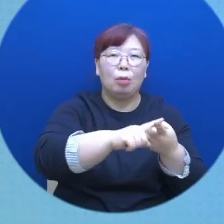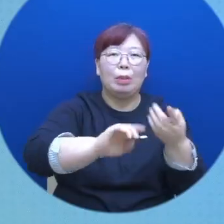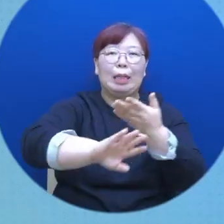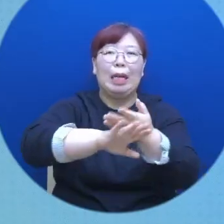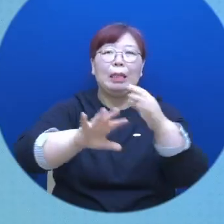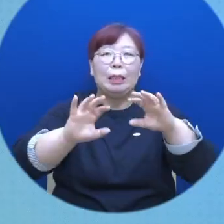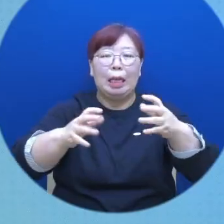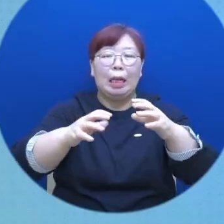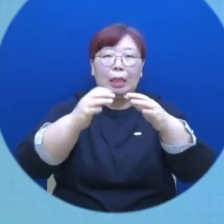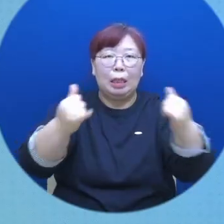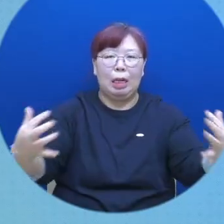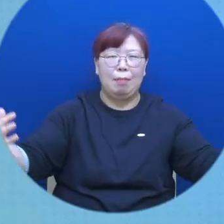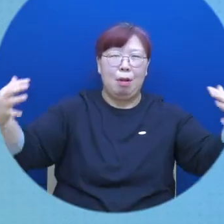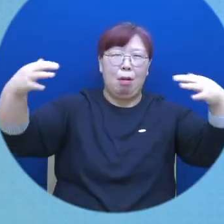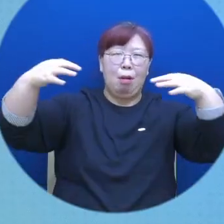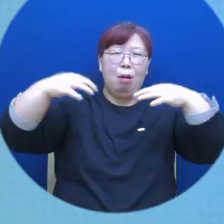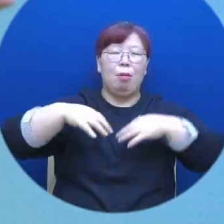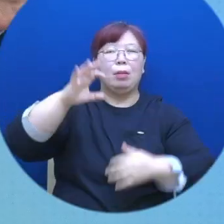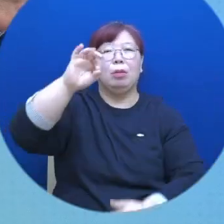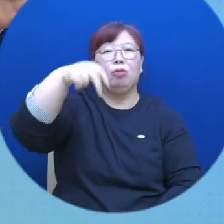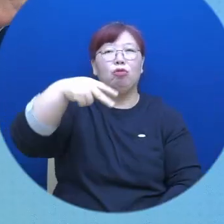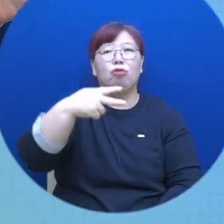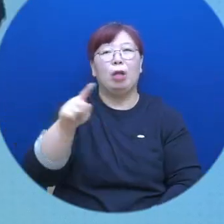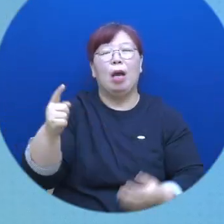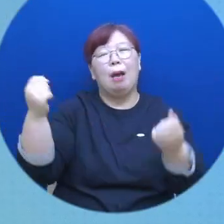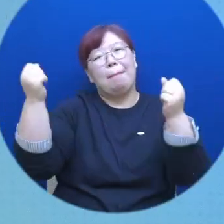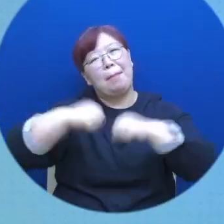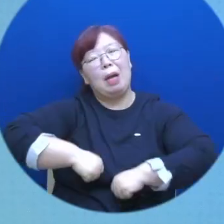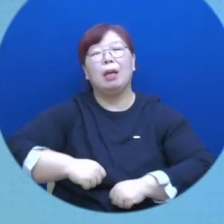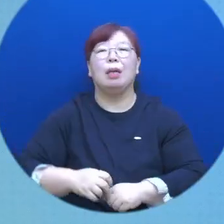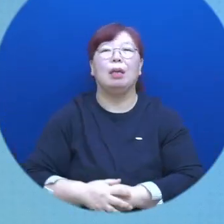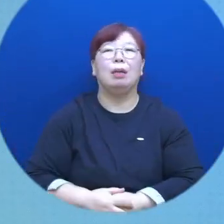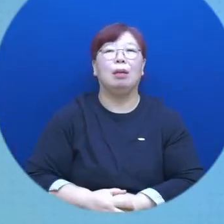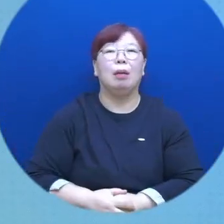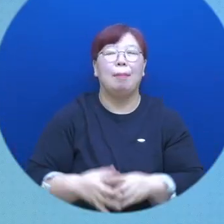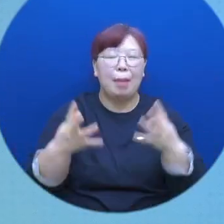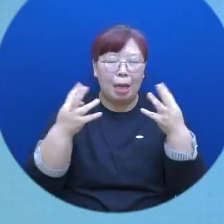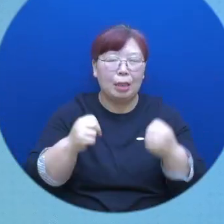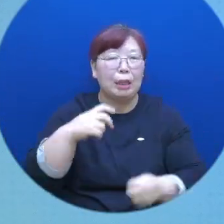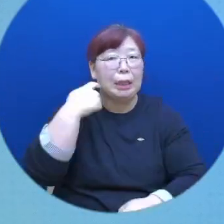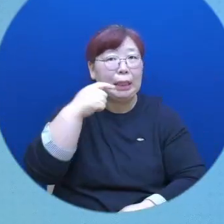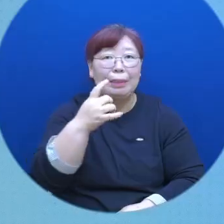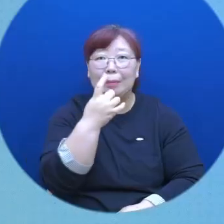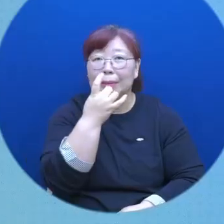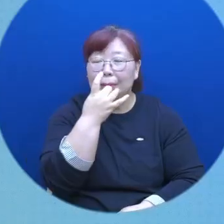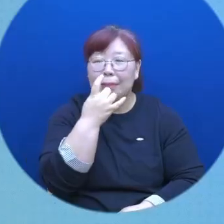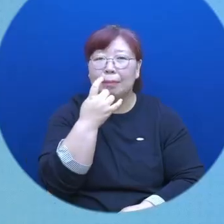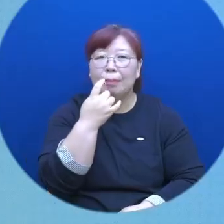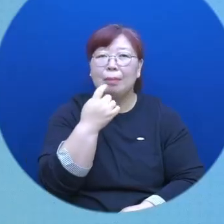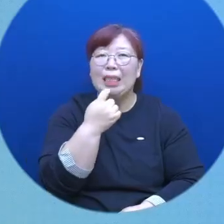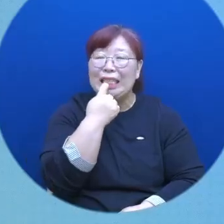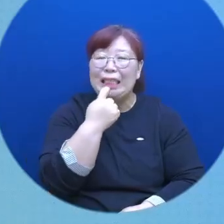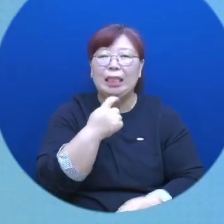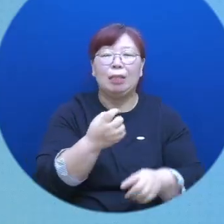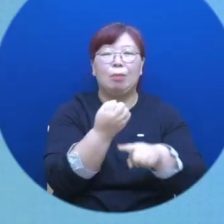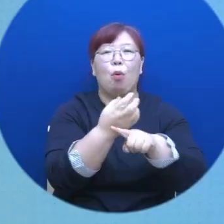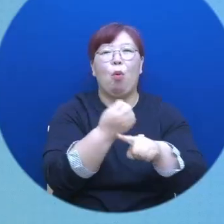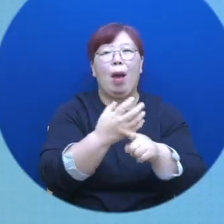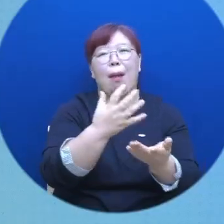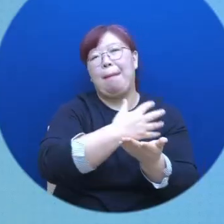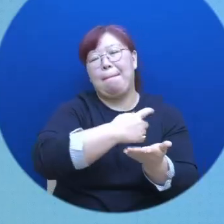동원하여 유다를 공격해요. 망했죠. 많은 금은 보화가 그들에게 넘겨집니다.